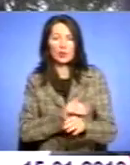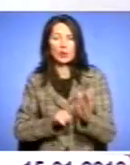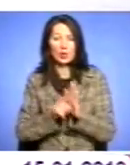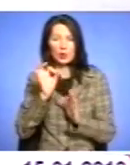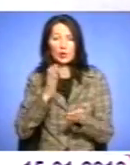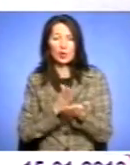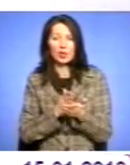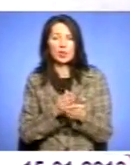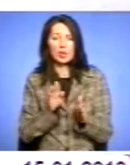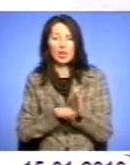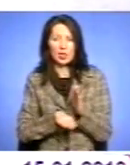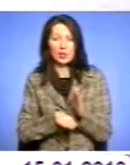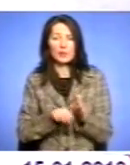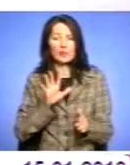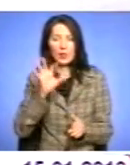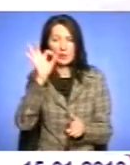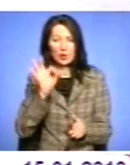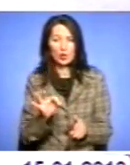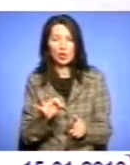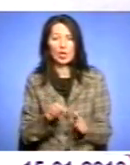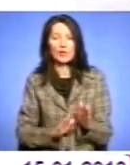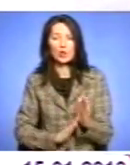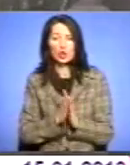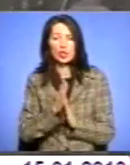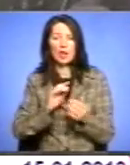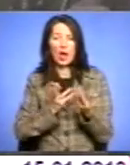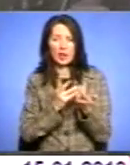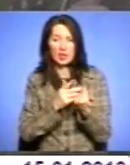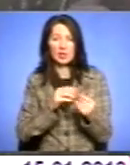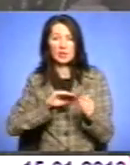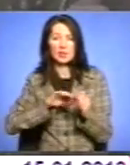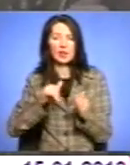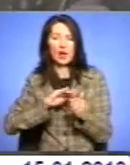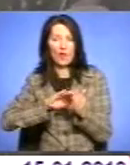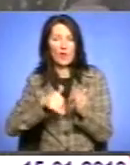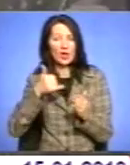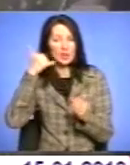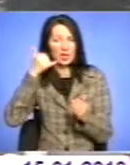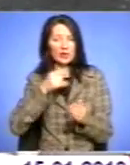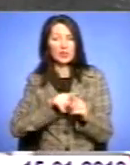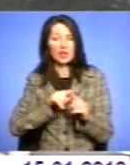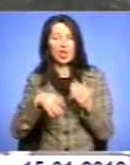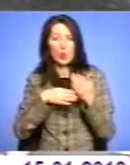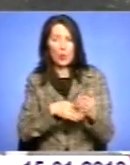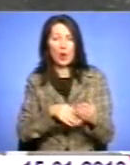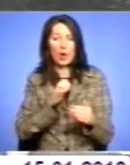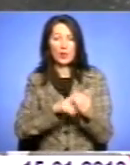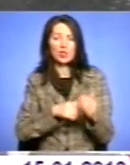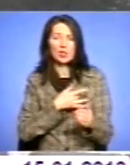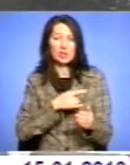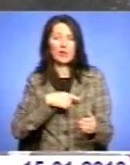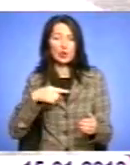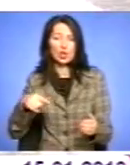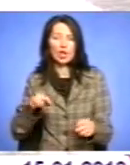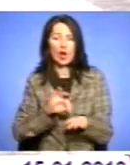загострення. На 5% зросла кількість викликів швидкої допомоги. Причини – ті ж самі серцево-судинні хвороби,